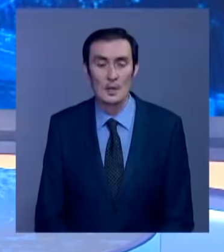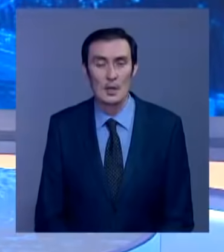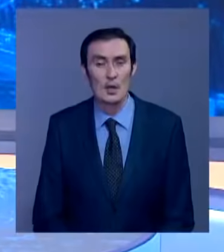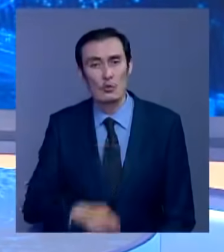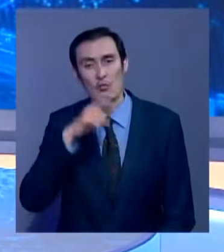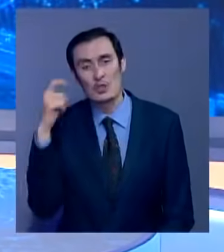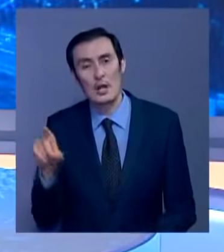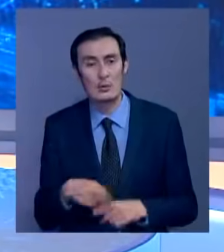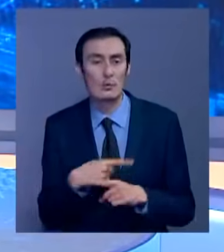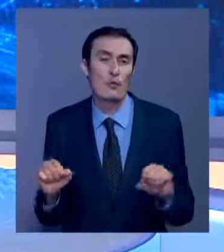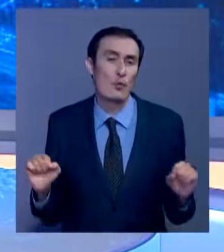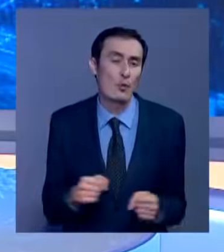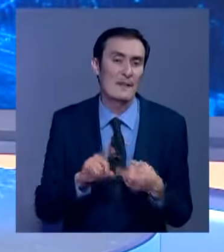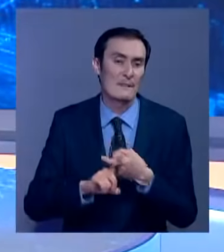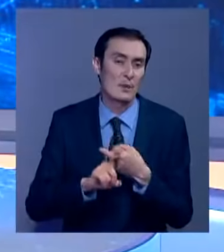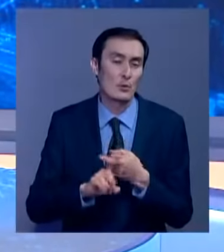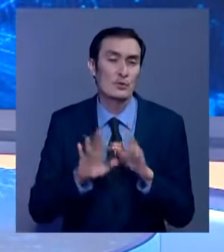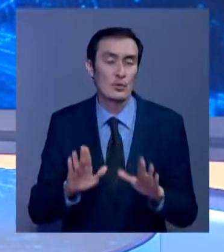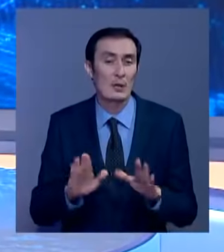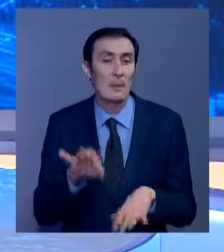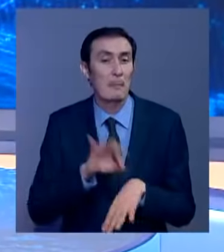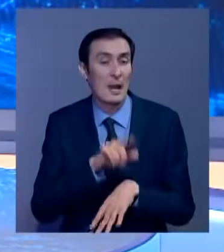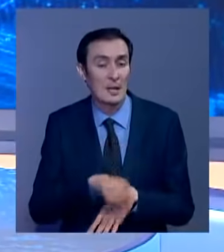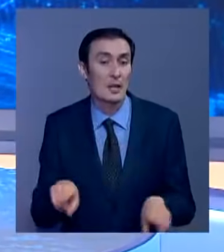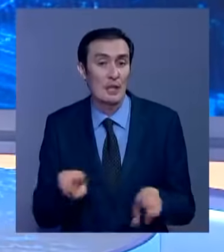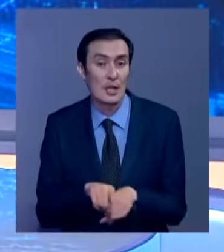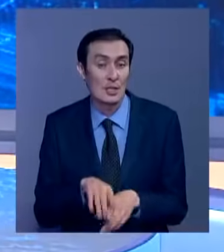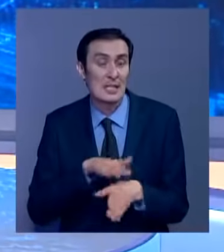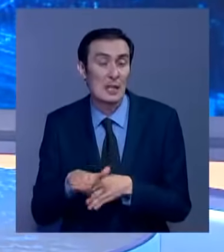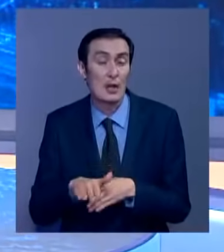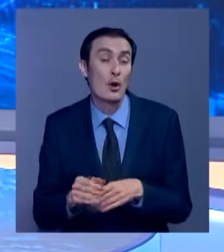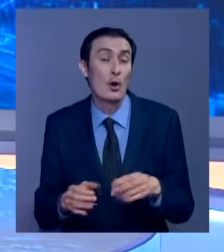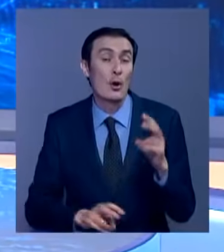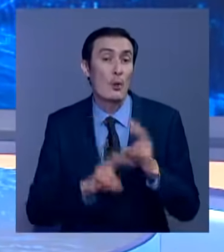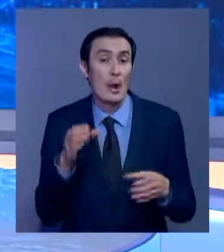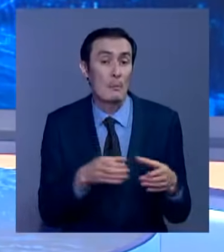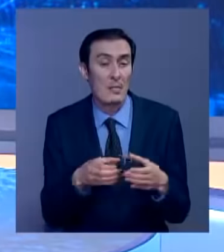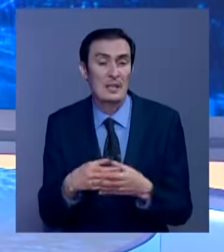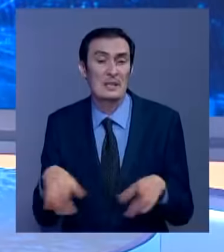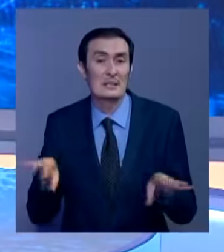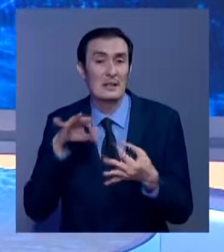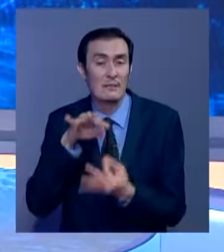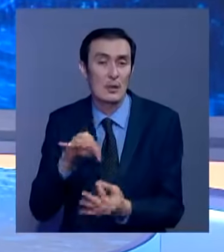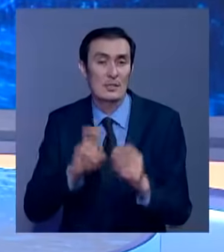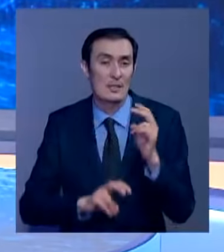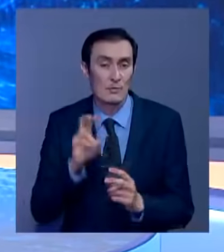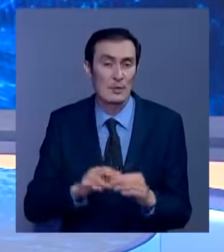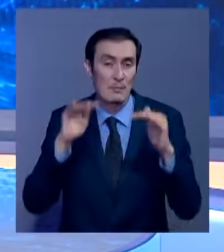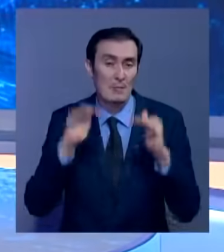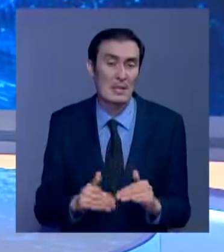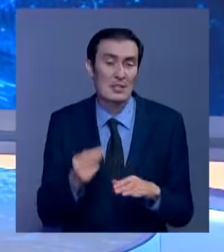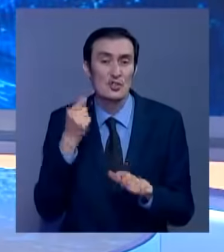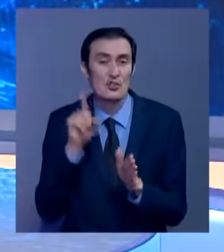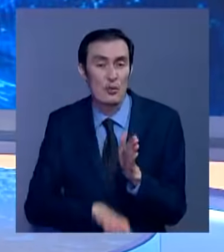То в жар, то в холод. Коронавирус бросает не только больных, но и целые отрасли экономики. Закрываются заводы, падают индексы,